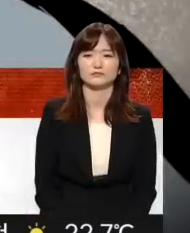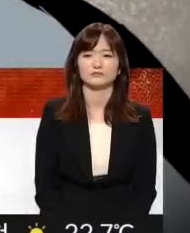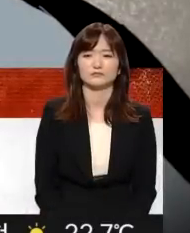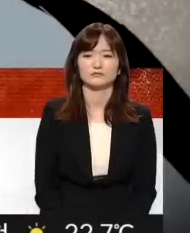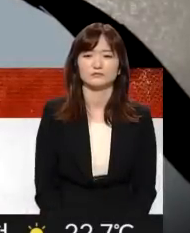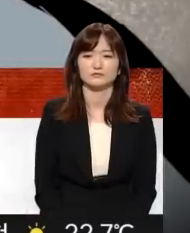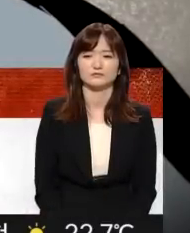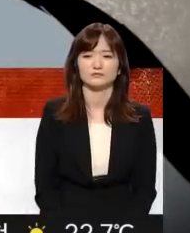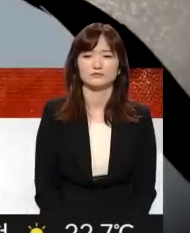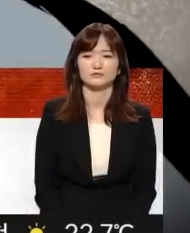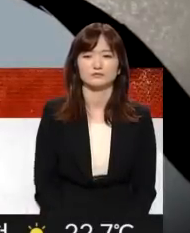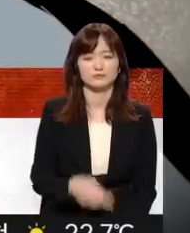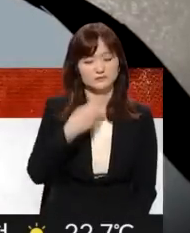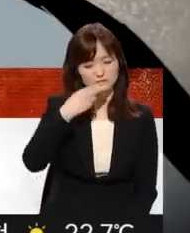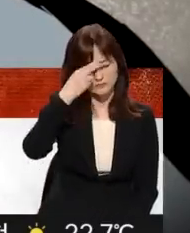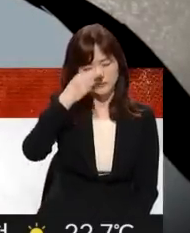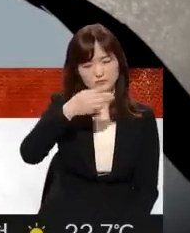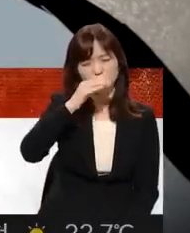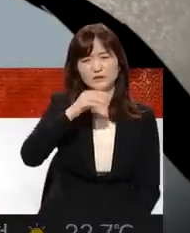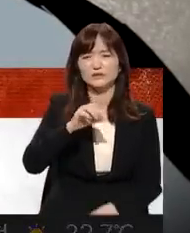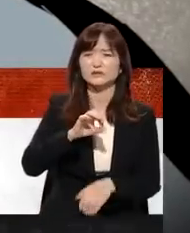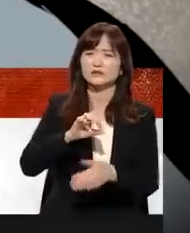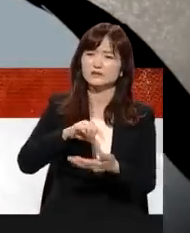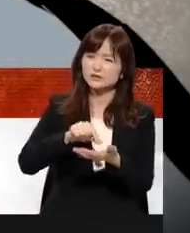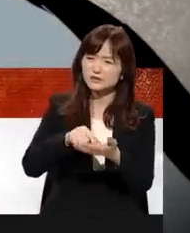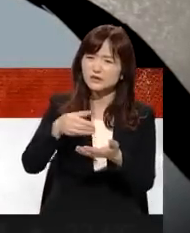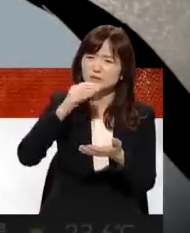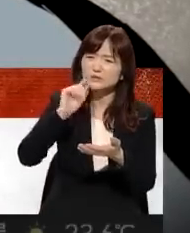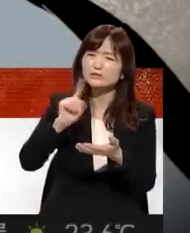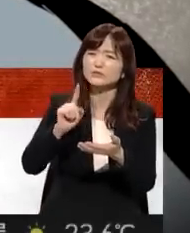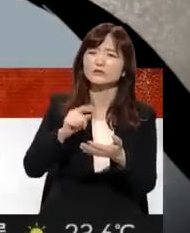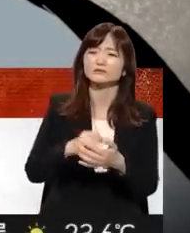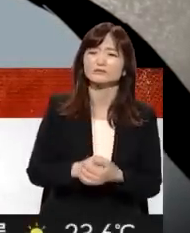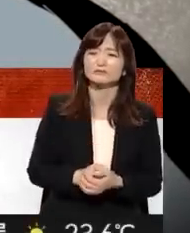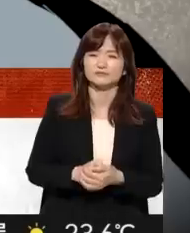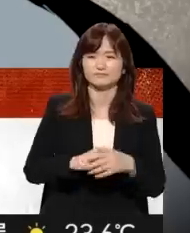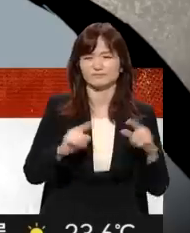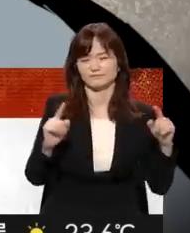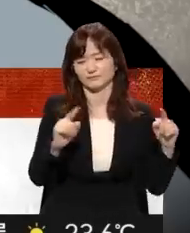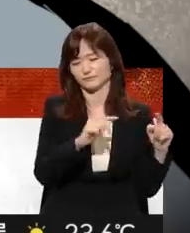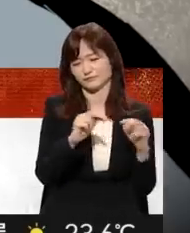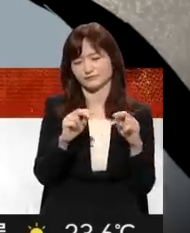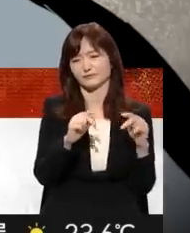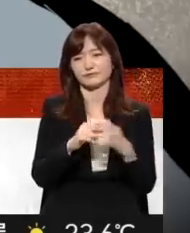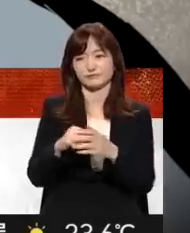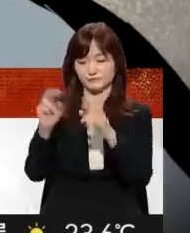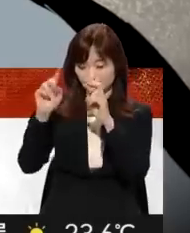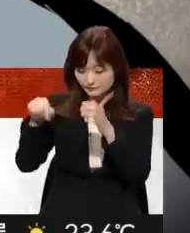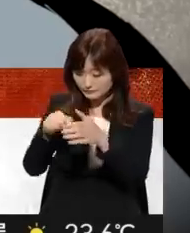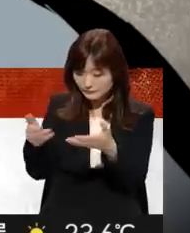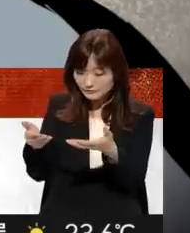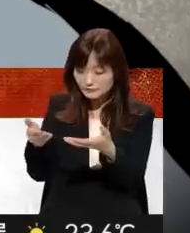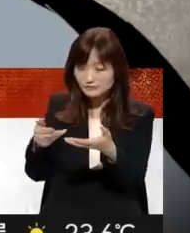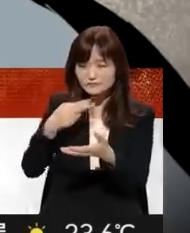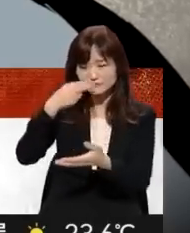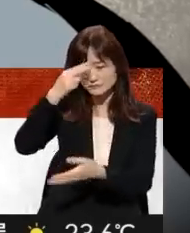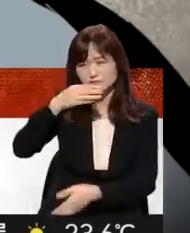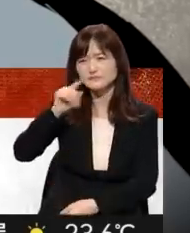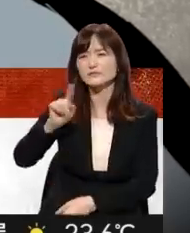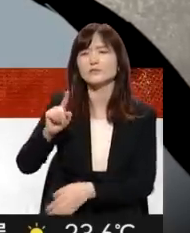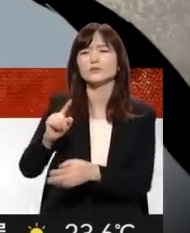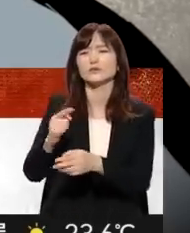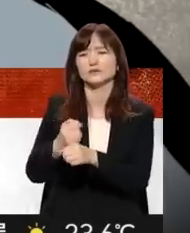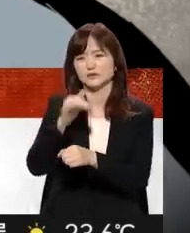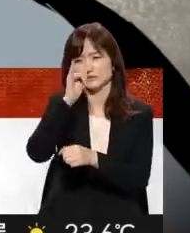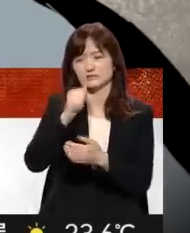술 좀 적게 마시지 왜 이렇게 많이 마시고 들어오냐 이러면 그때부터 이제 시비를 걸기 시작하는 거예요. 응? 회사에서 일하다 보면 그럴 수도 있지 뭐 어쩌고 저쩌고 뭐